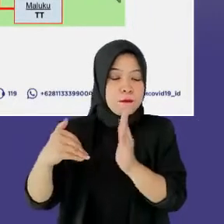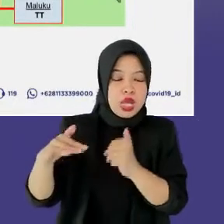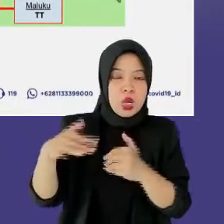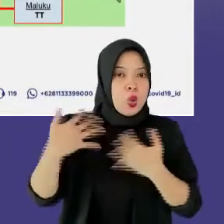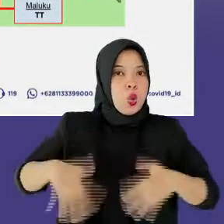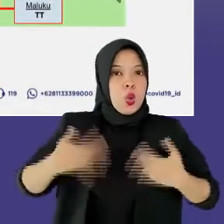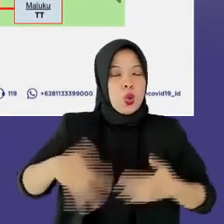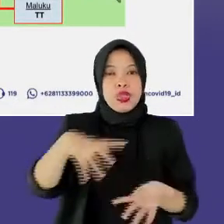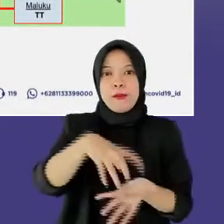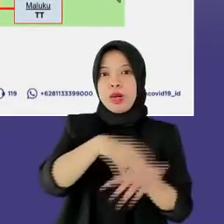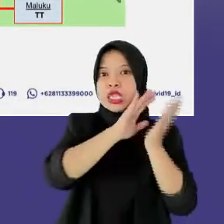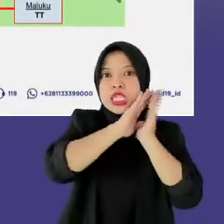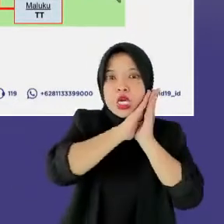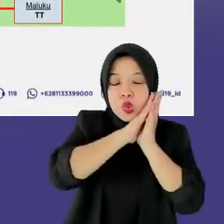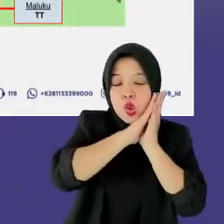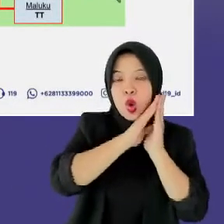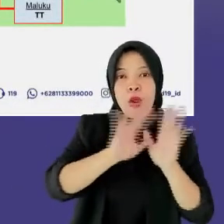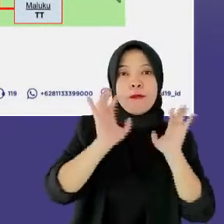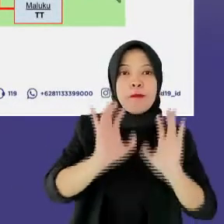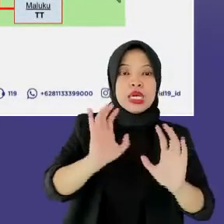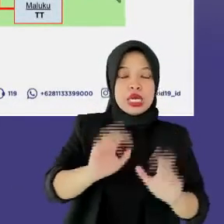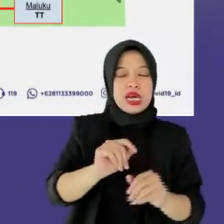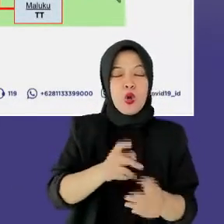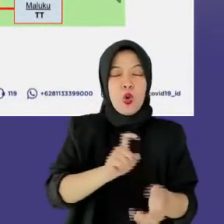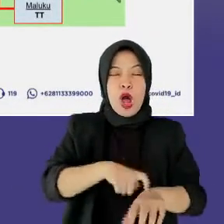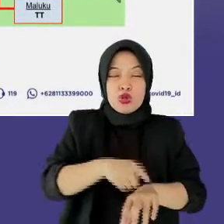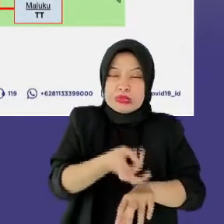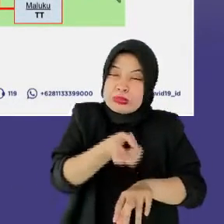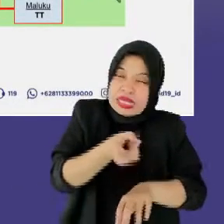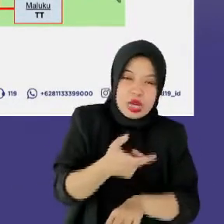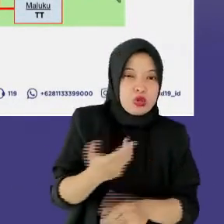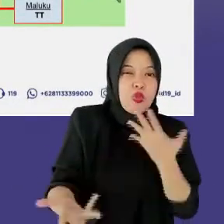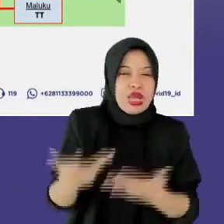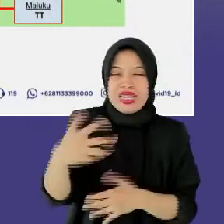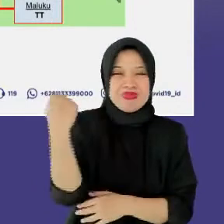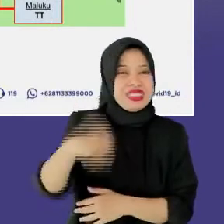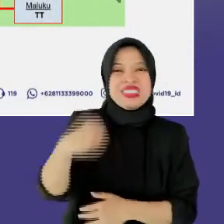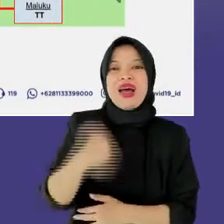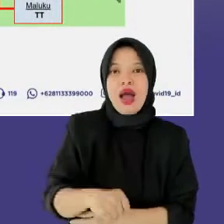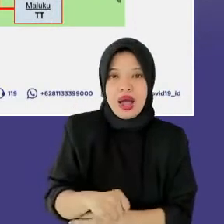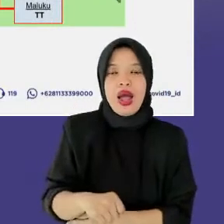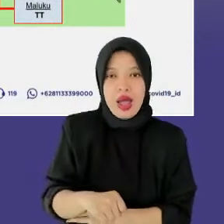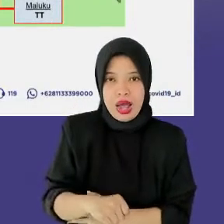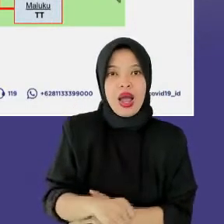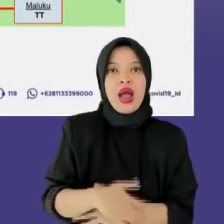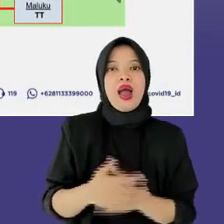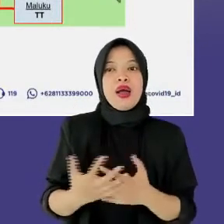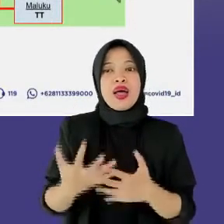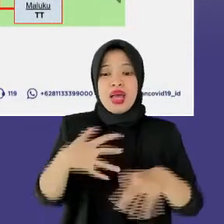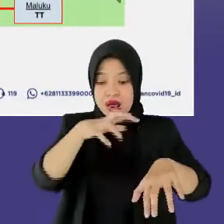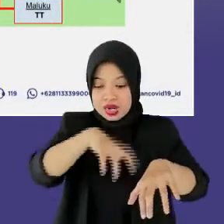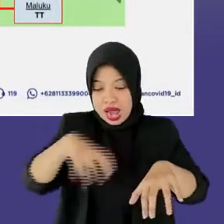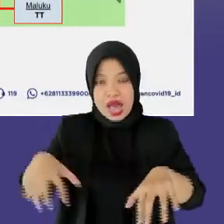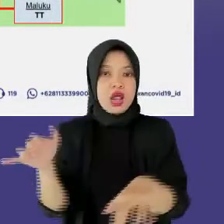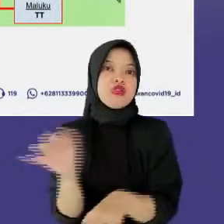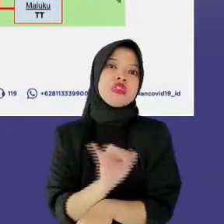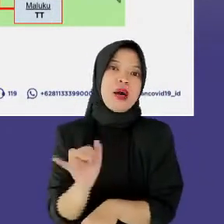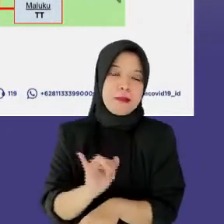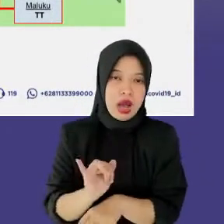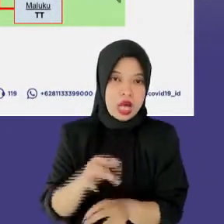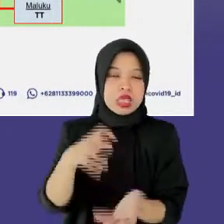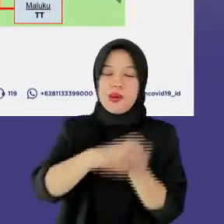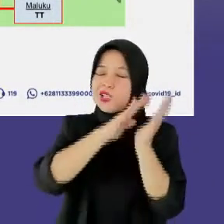harus menyediakan tempat tidur begitu banyak dalam waktu singkat, itu tidak akan mungkin. Jadi memang daerah-daerah lain juga sama